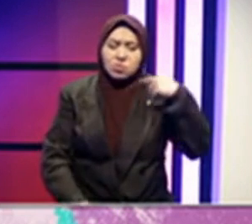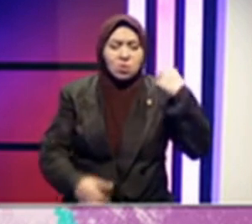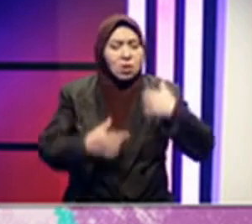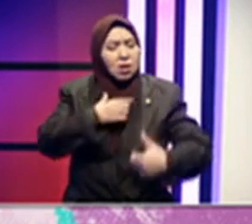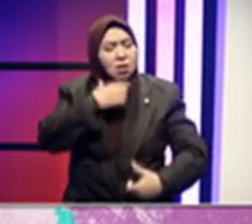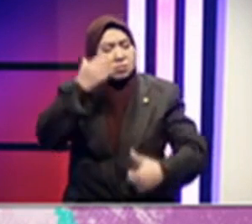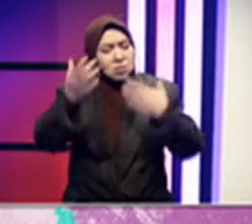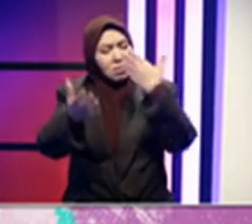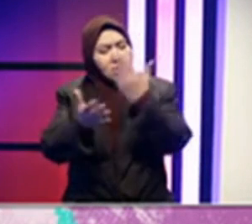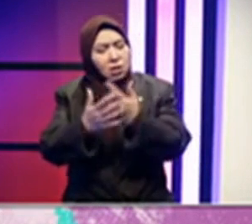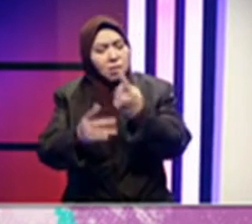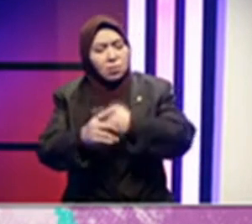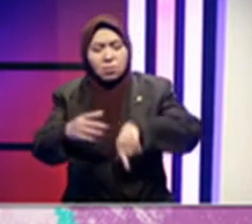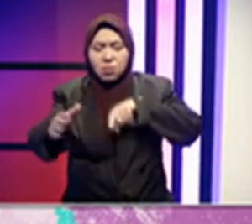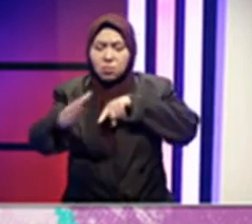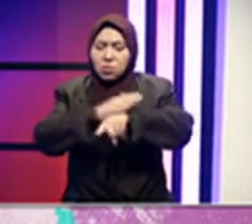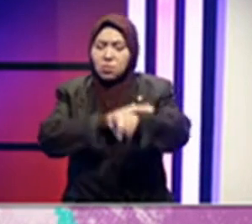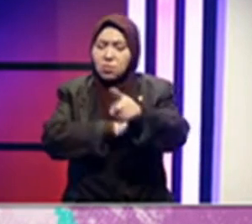فشدوا الوثاق